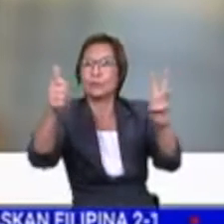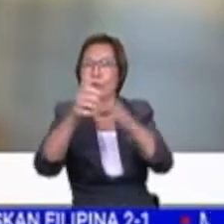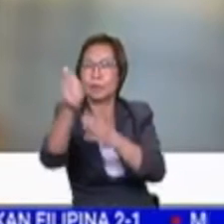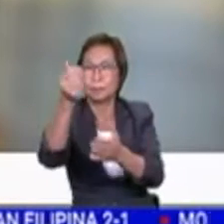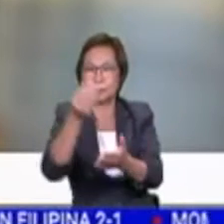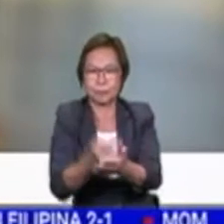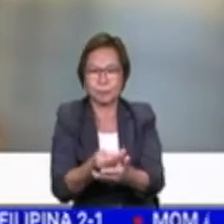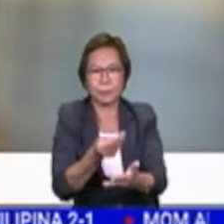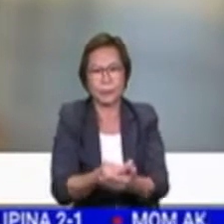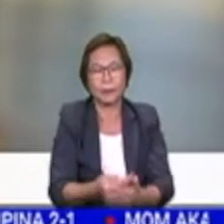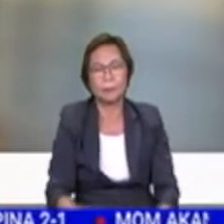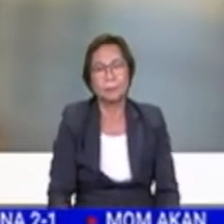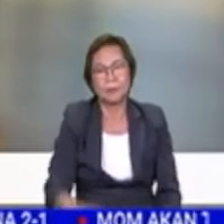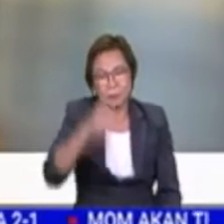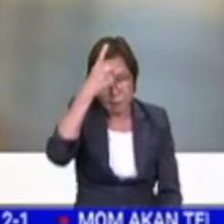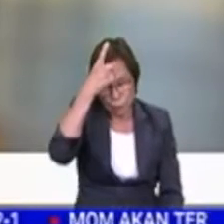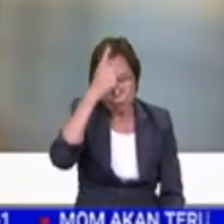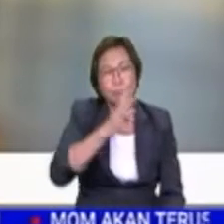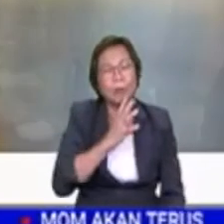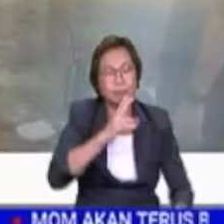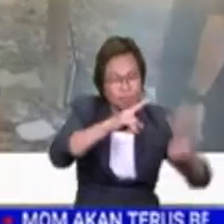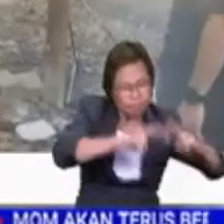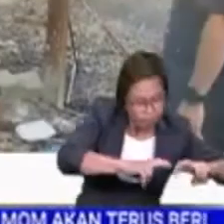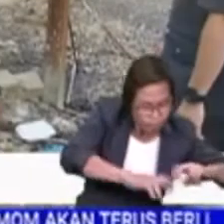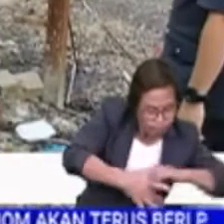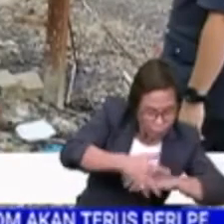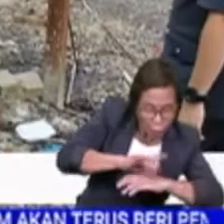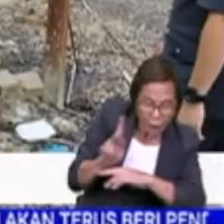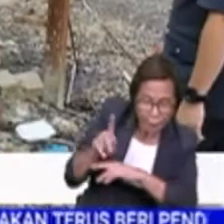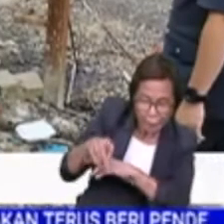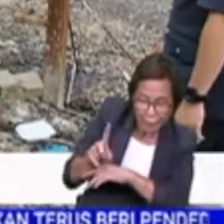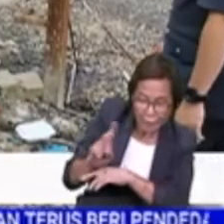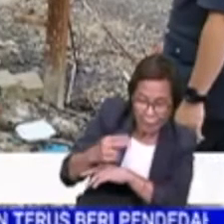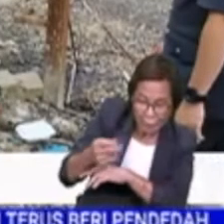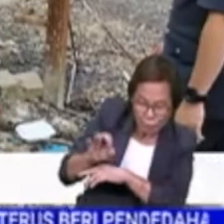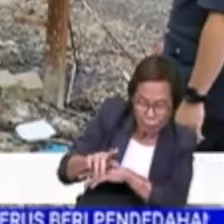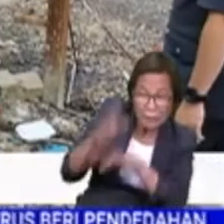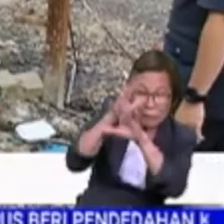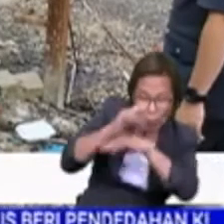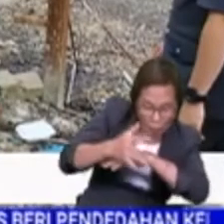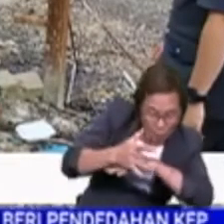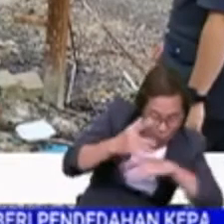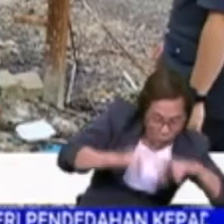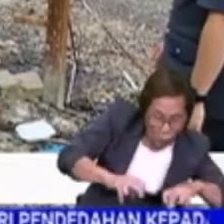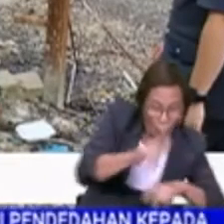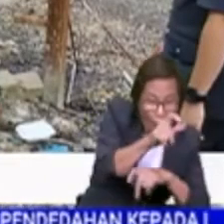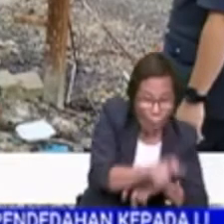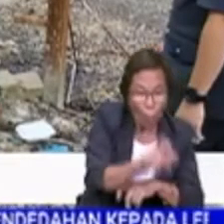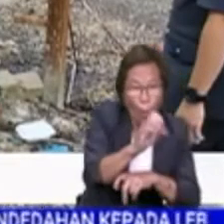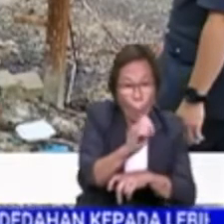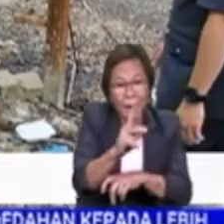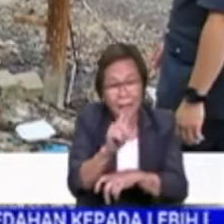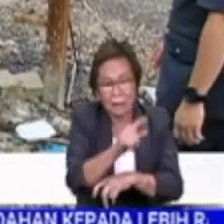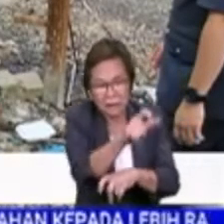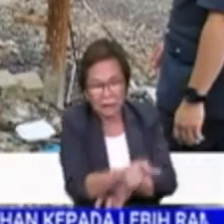RM64,810. Dato' Stanley berkata siasatan awal oleh KPDNHEP Sarawak mendapati orang kena tuduh OKT